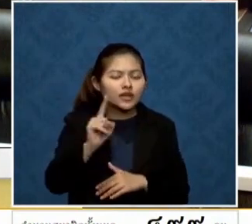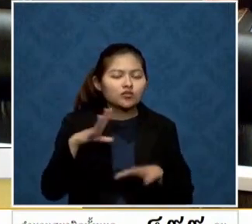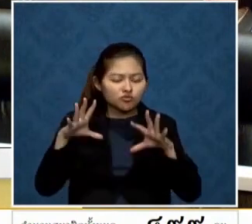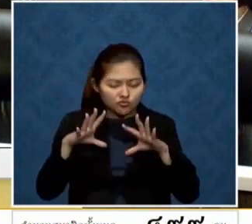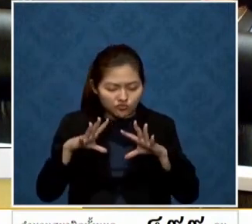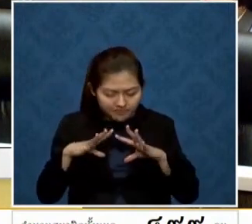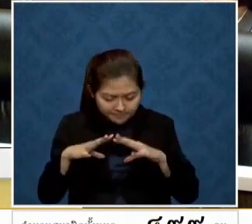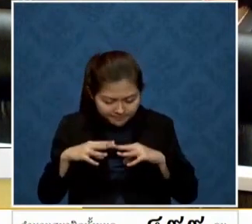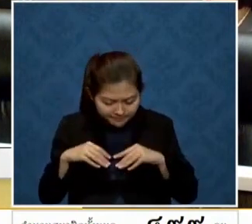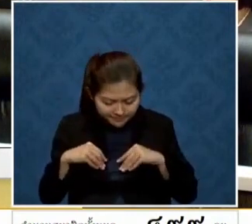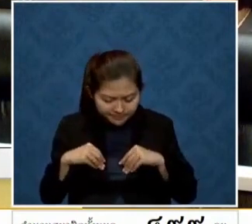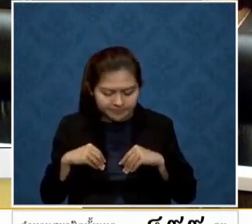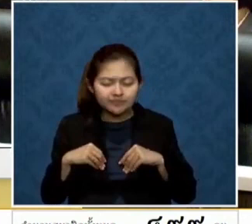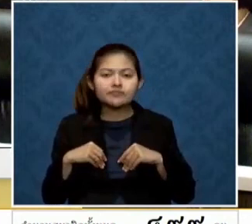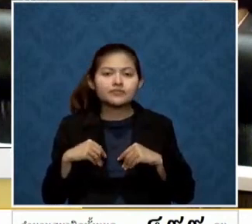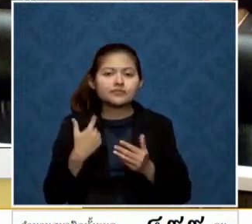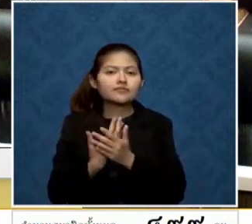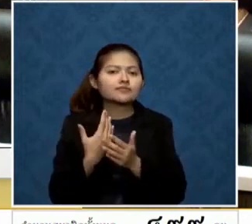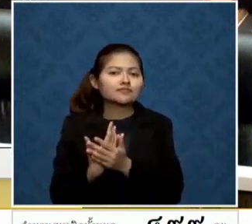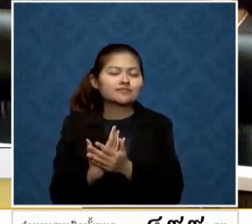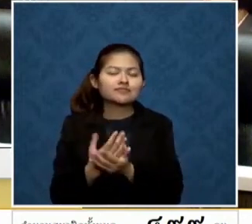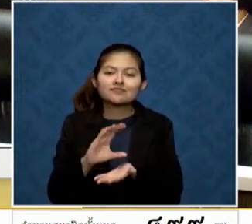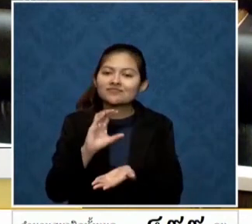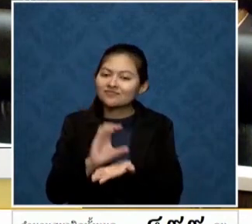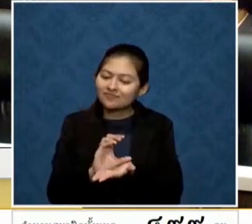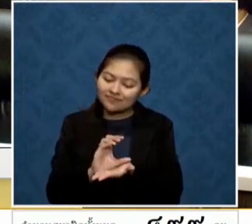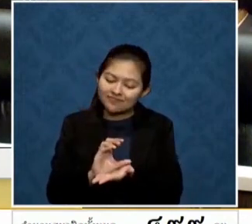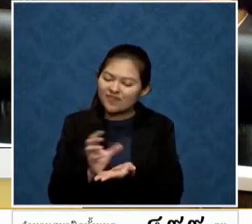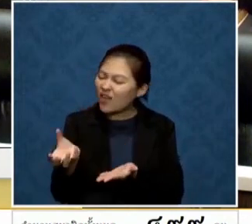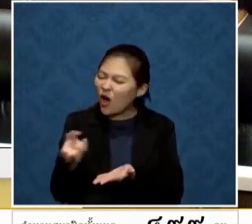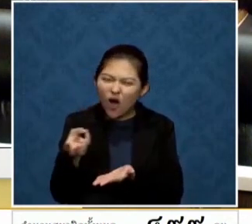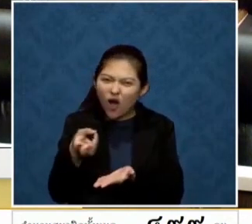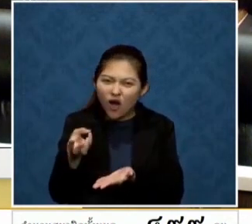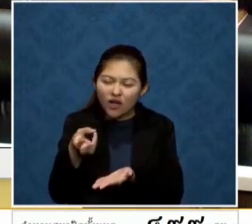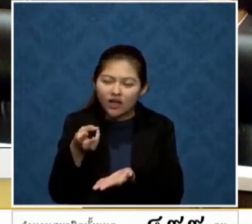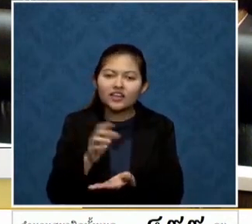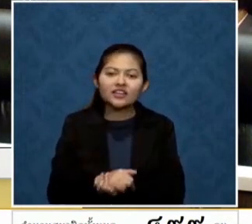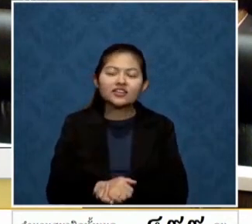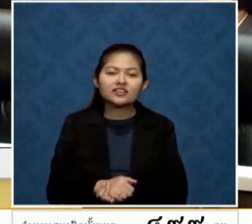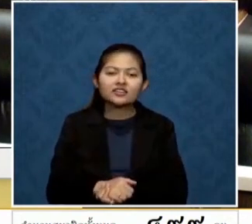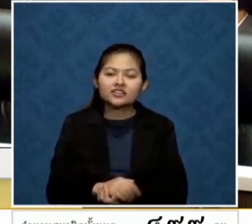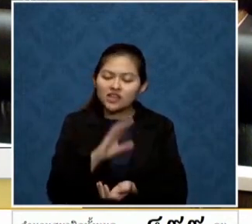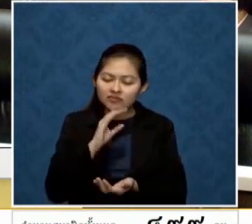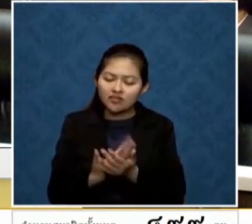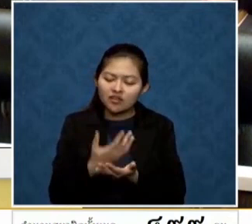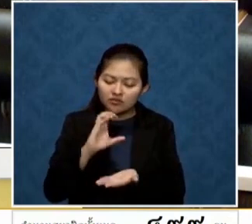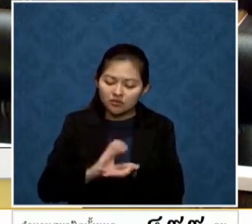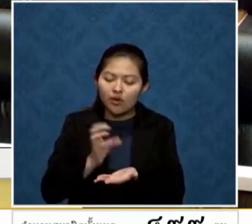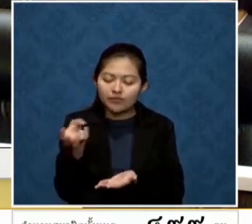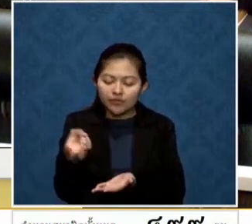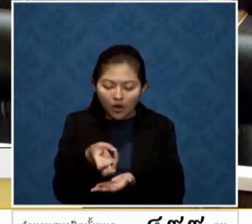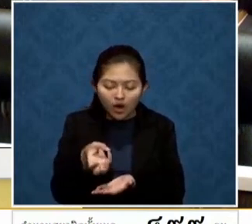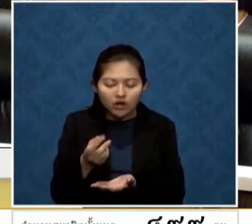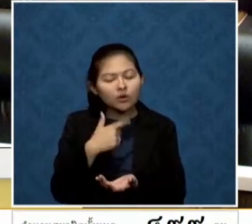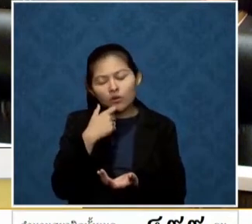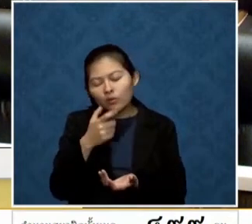รับว่างบประมาณเนี่ยน้อยจริงๆแต่แน่นอนว่าถ้ารู้ว่างบประมาณน้อยจริงๆแล้วก็ได้แต่